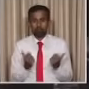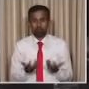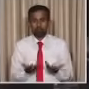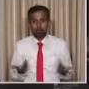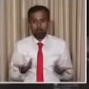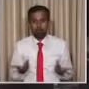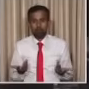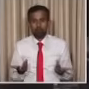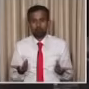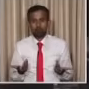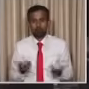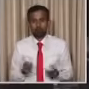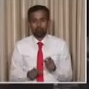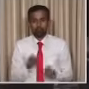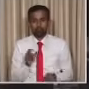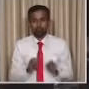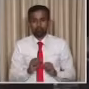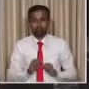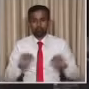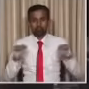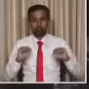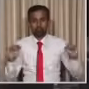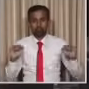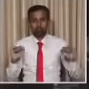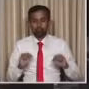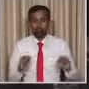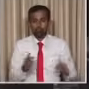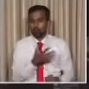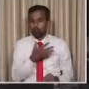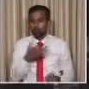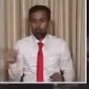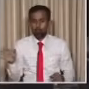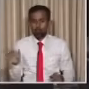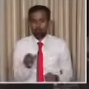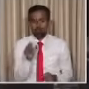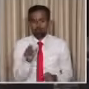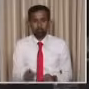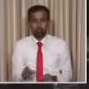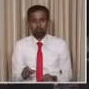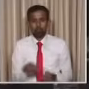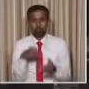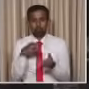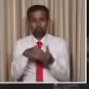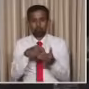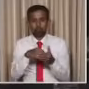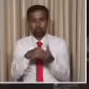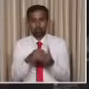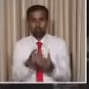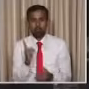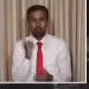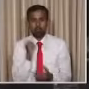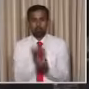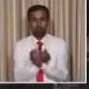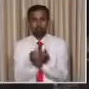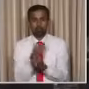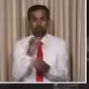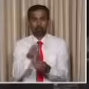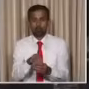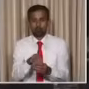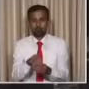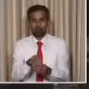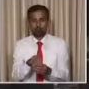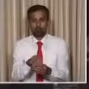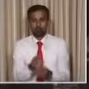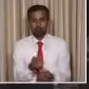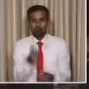තත්ත්වයක් තියෙනවා. ජනතාව උද්ඝෝෂණය කරලා අරගල කරලා පන්නපු පුද්ගලයව නඩත්තු කරන්න හමුදාව පොලිසිය යොදලා තියෙනවා. හමුදාව පොලිසියට